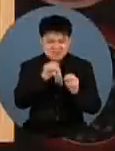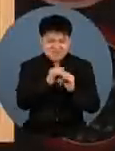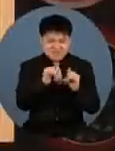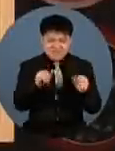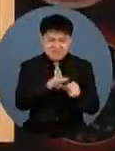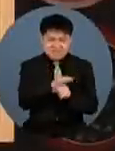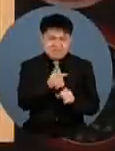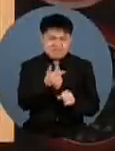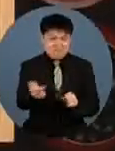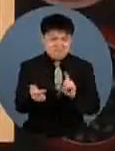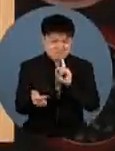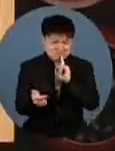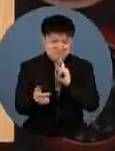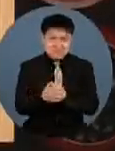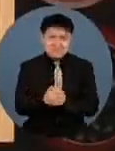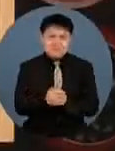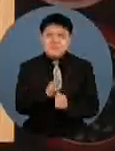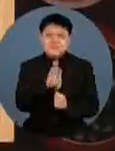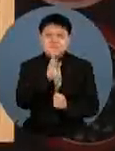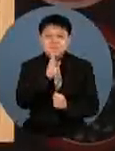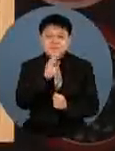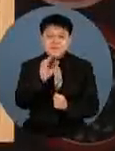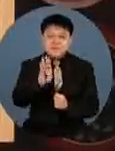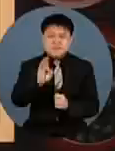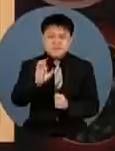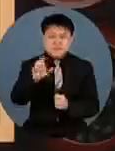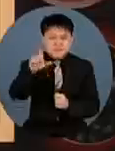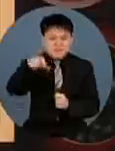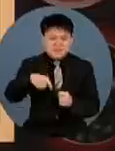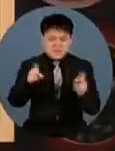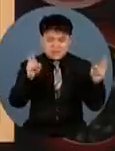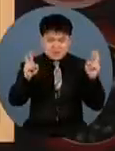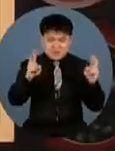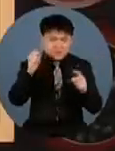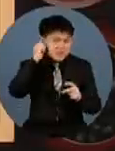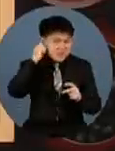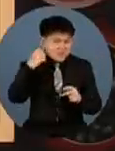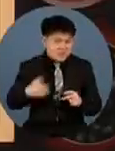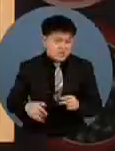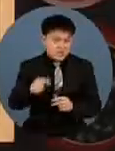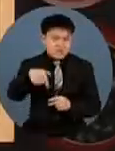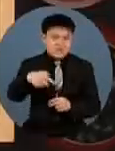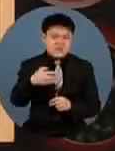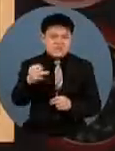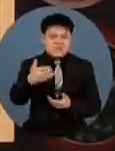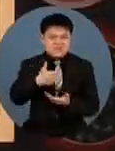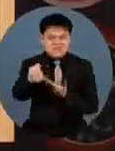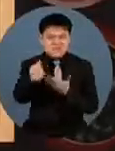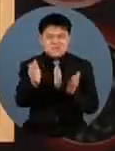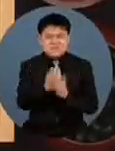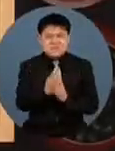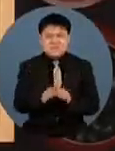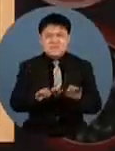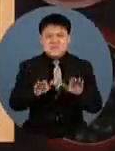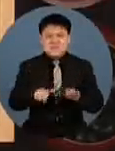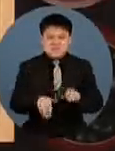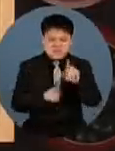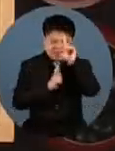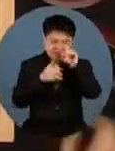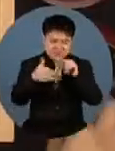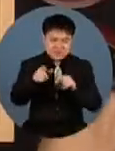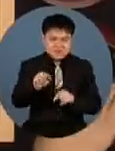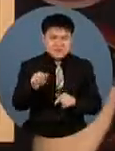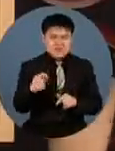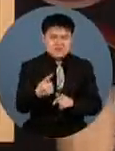네. BC카드도 중국 구리가 가져갔죠. 네. 관 이번에는 다행히 이창호 구단이 올라가 있으니까.